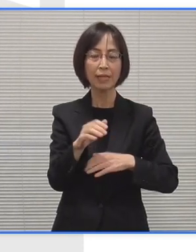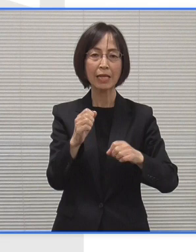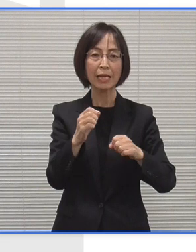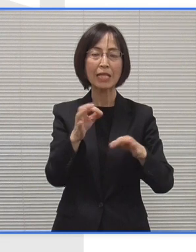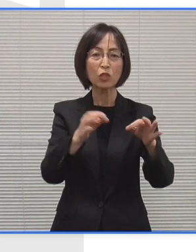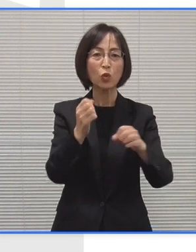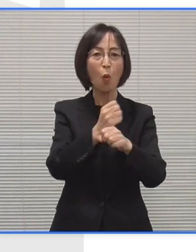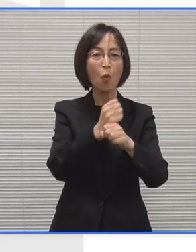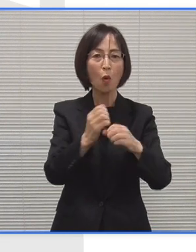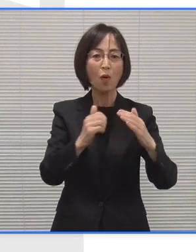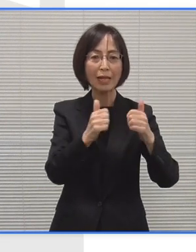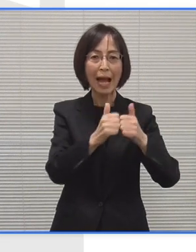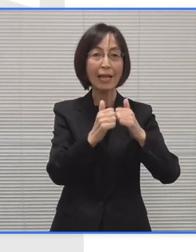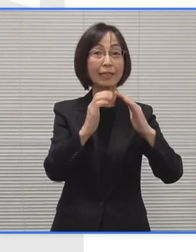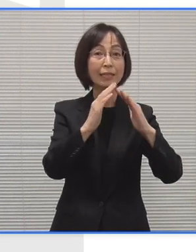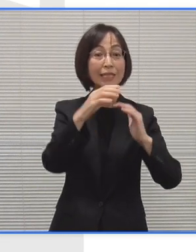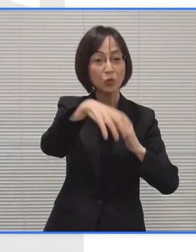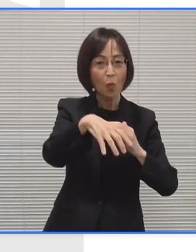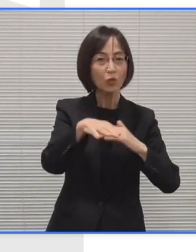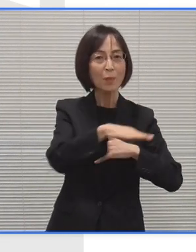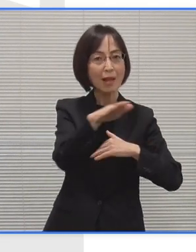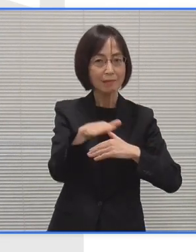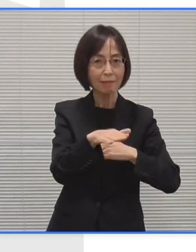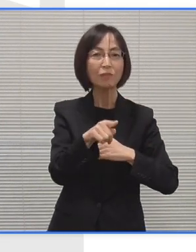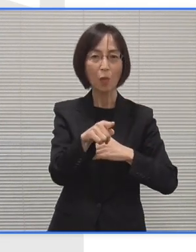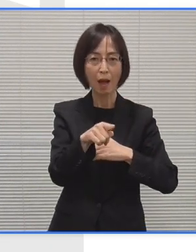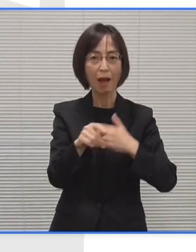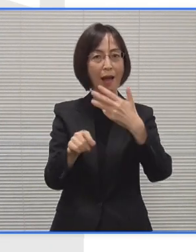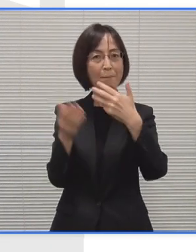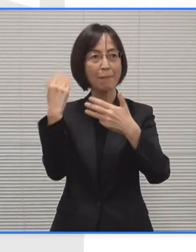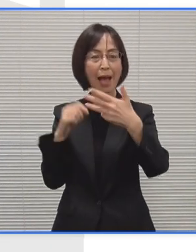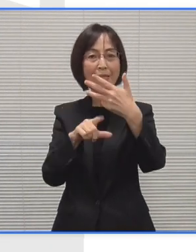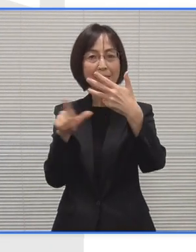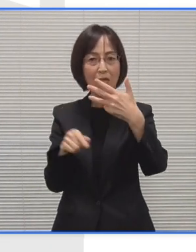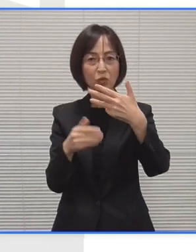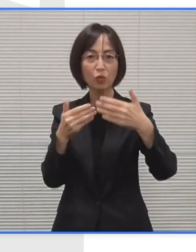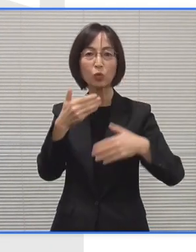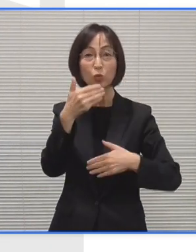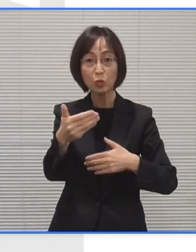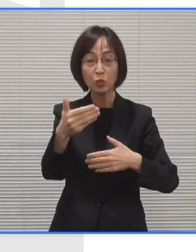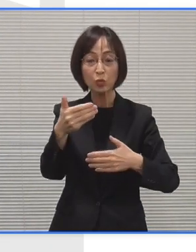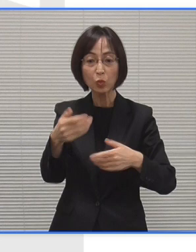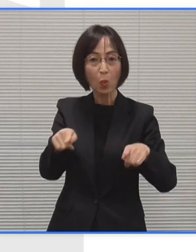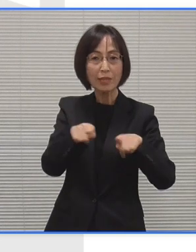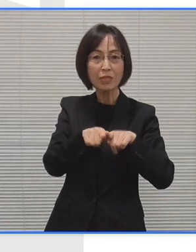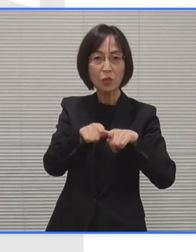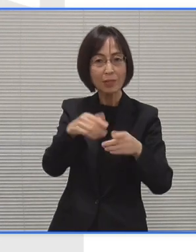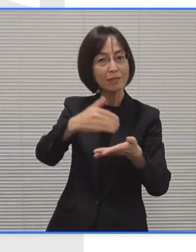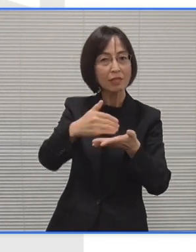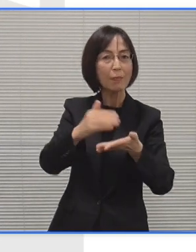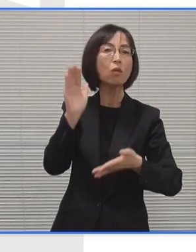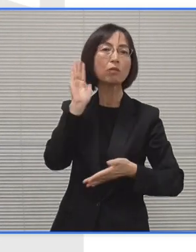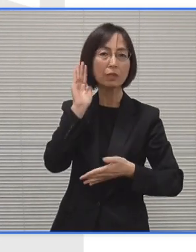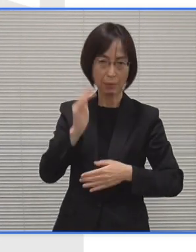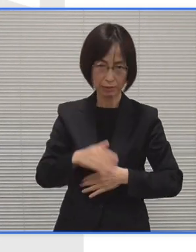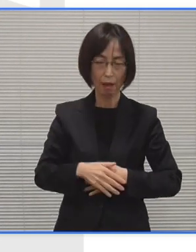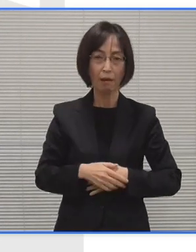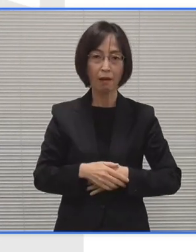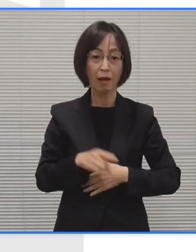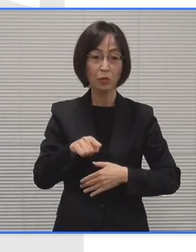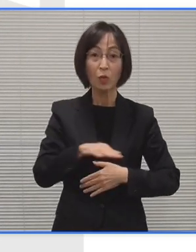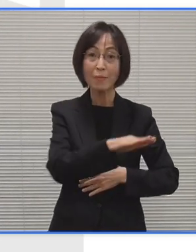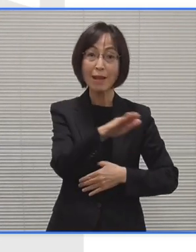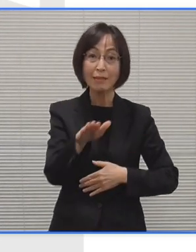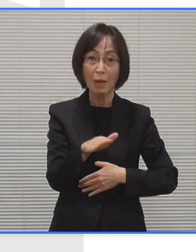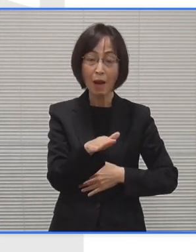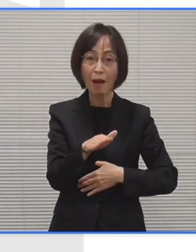方とか、8月に区と一緒に説明をお受けしたんですけれども、その皆様